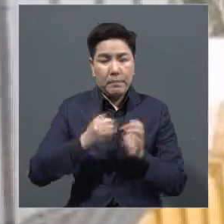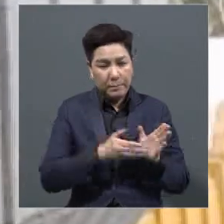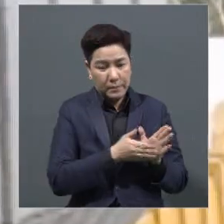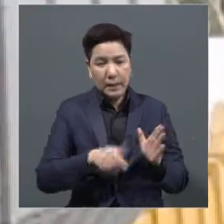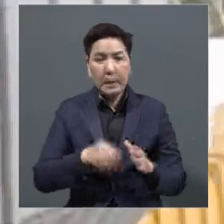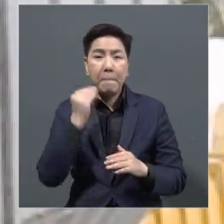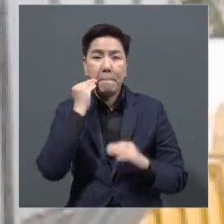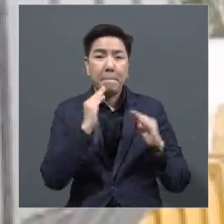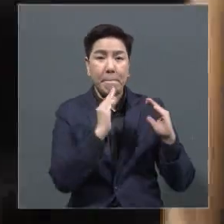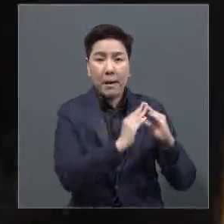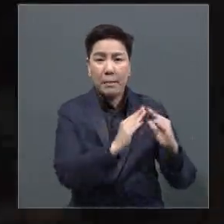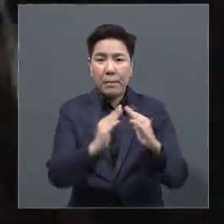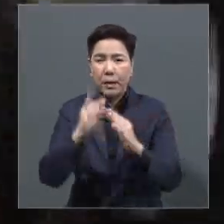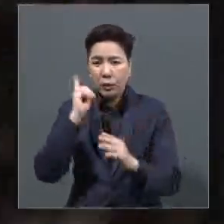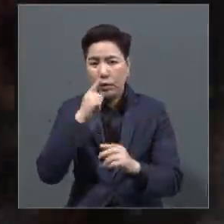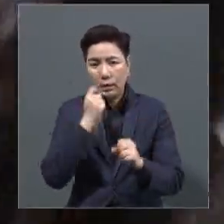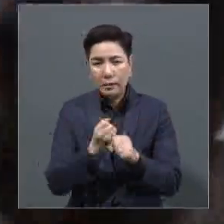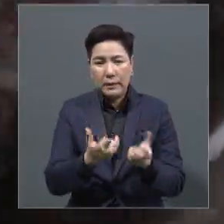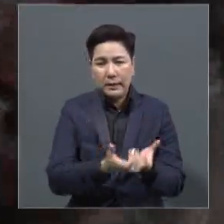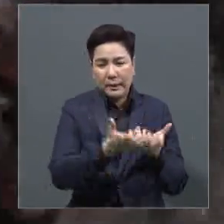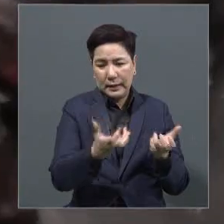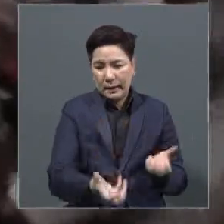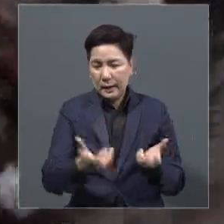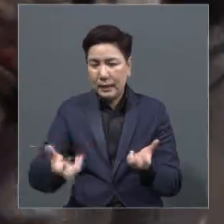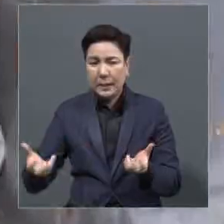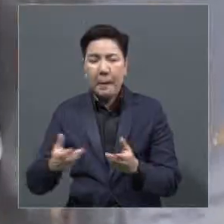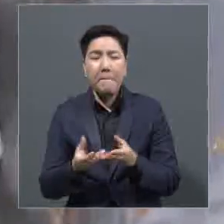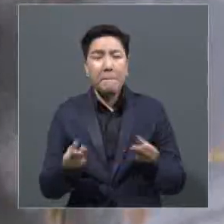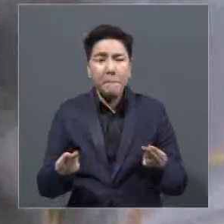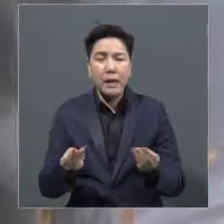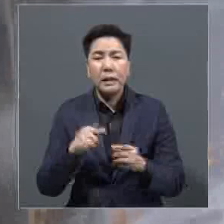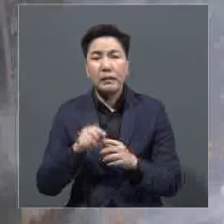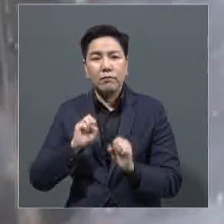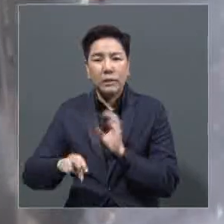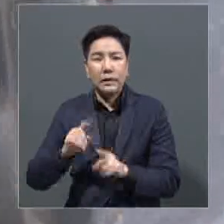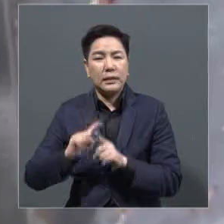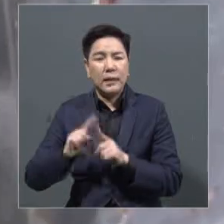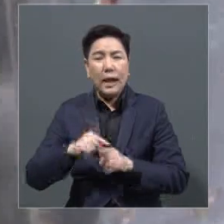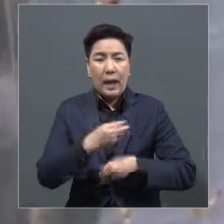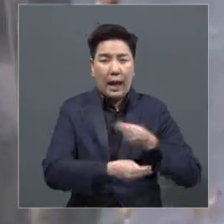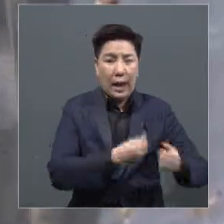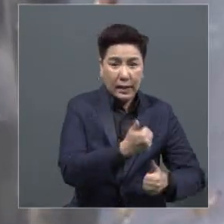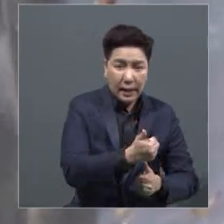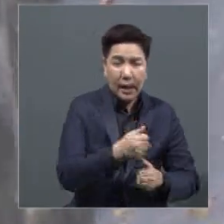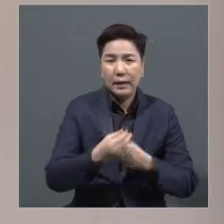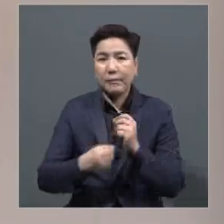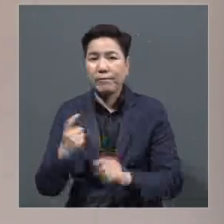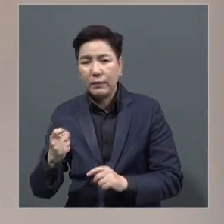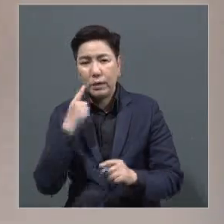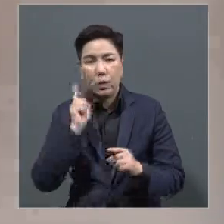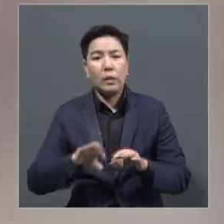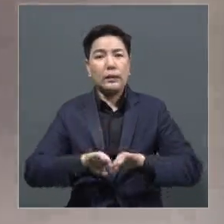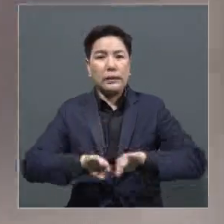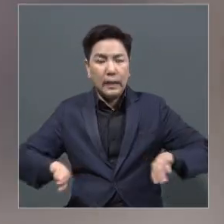คือที่ครัวเรือนต้องมีการคัดแยกขยะทั้งขยะเปียกขยะรีไซเคิที่ขายได้และก็ขยะเชื้อเพลิงครับ